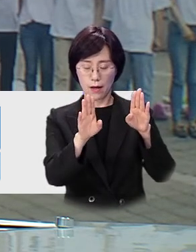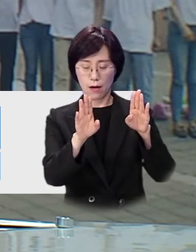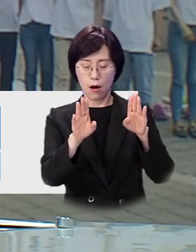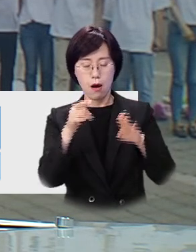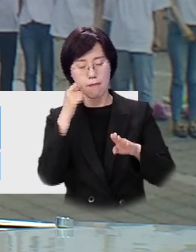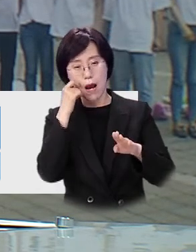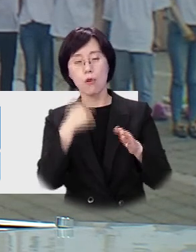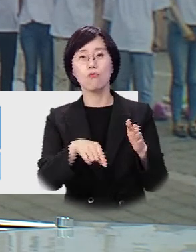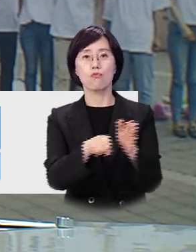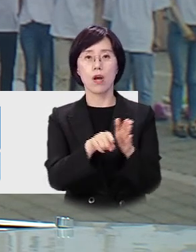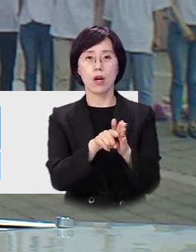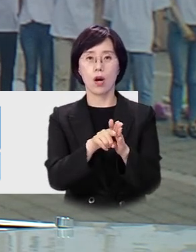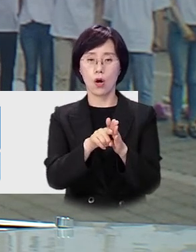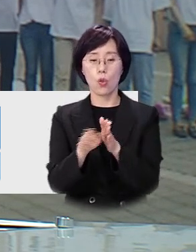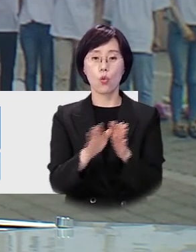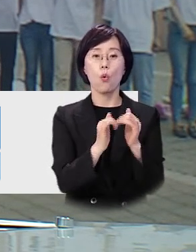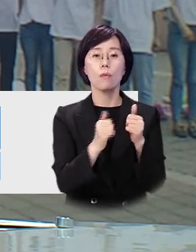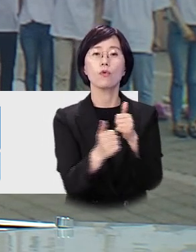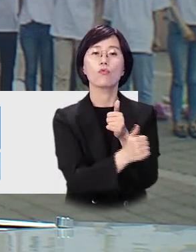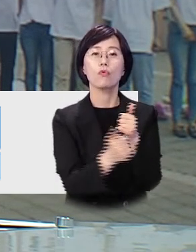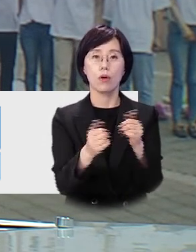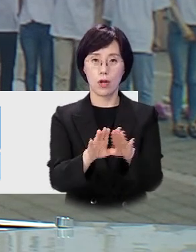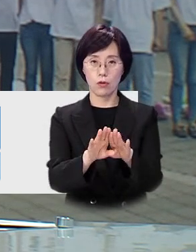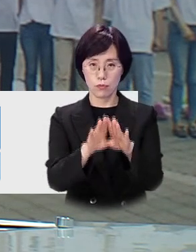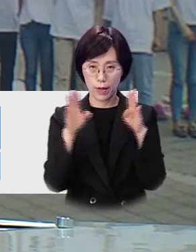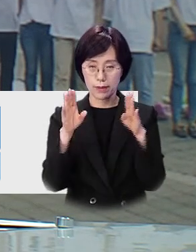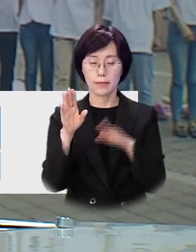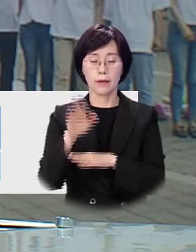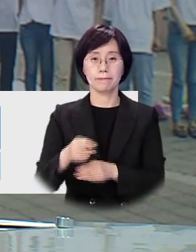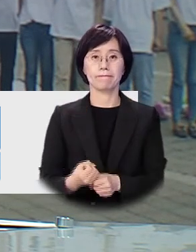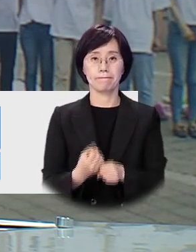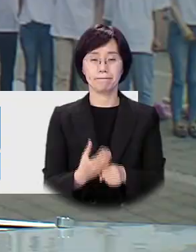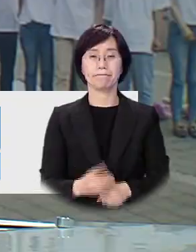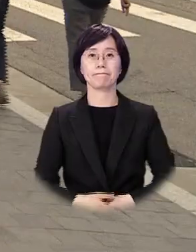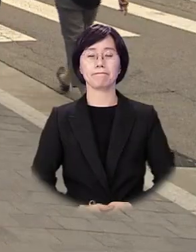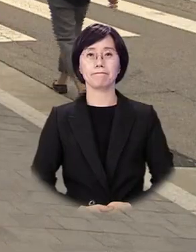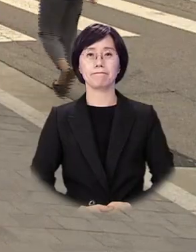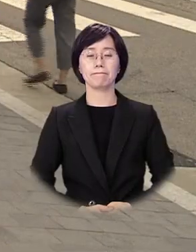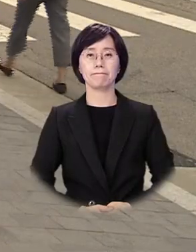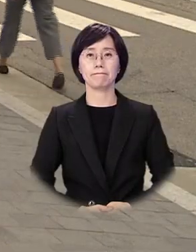위해 도민위원회가 출범했습니다. 정석헌 기자의 보도입니다.